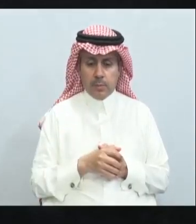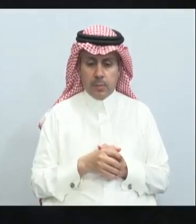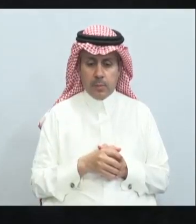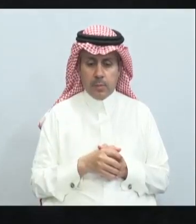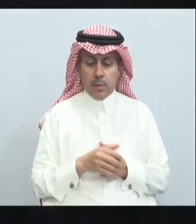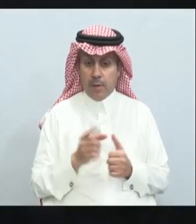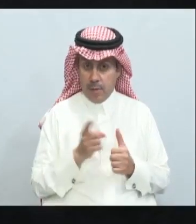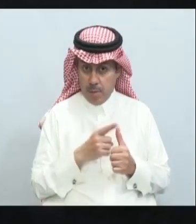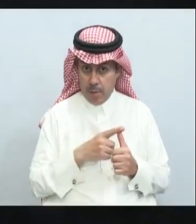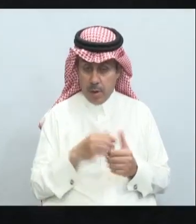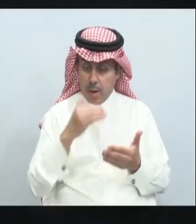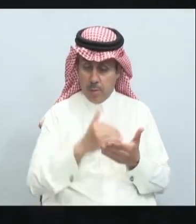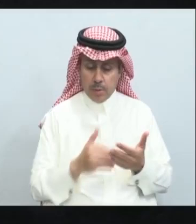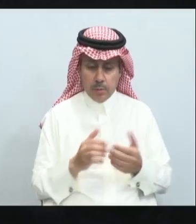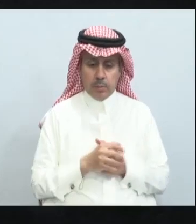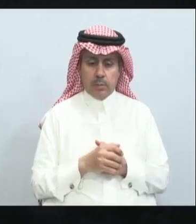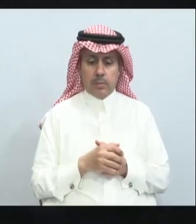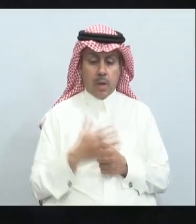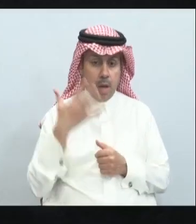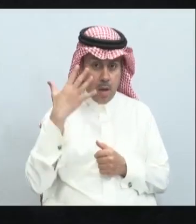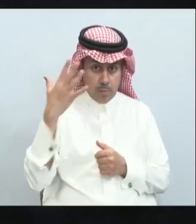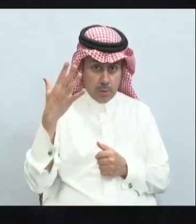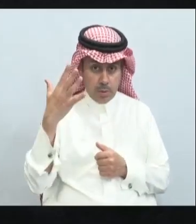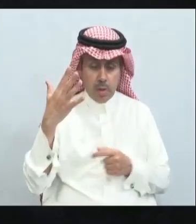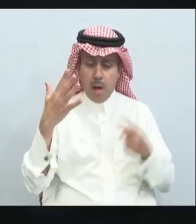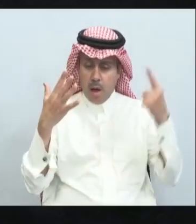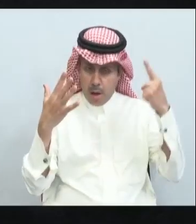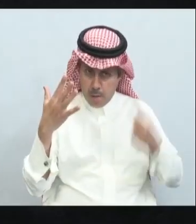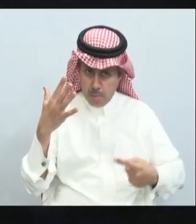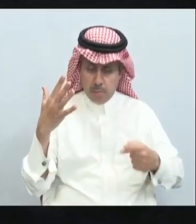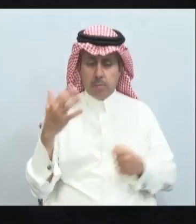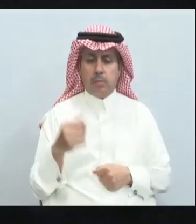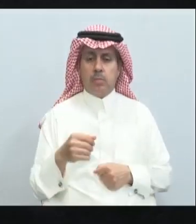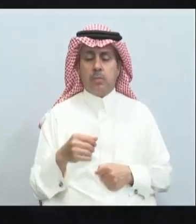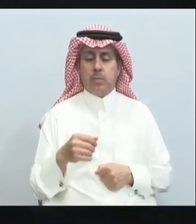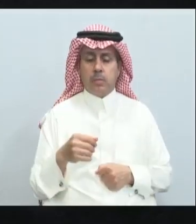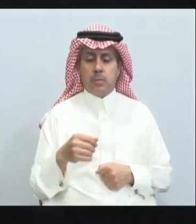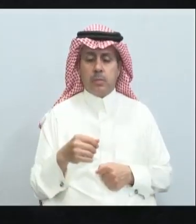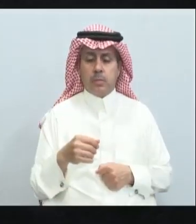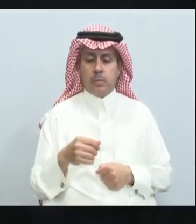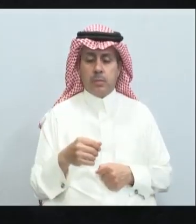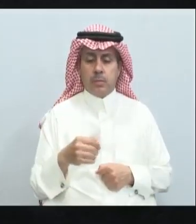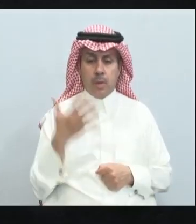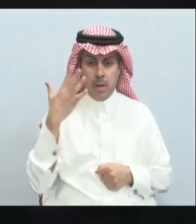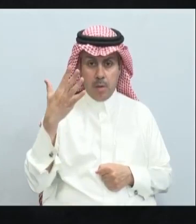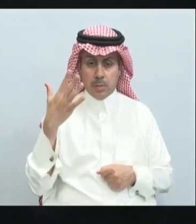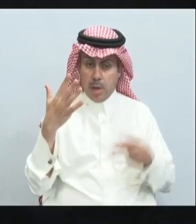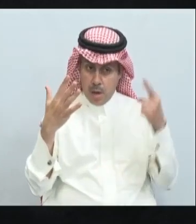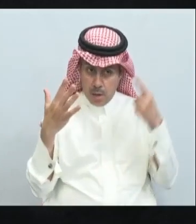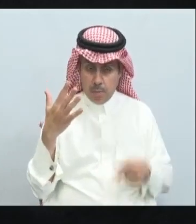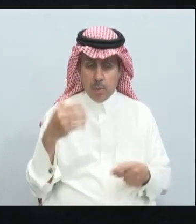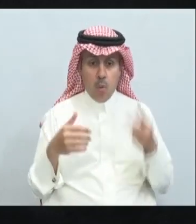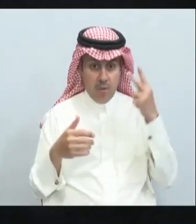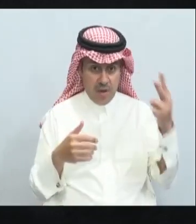في مقدمه هذا الامر هناك خمس حالات غير جائزه خمس حالات غير جائزه وهناك